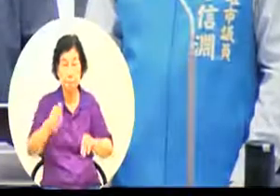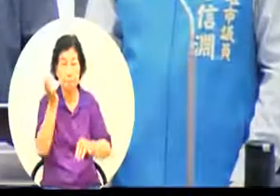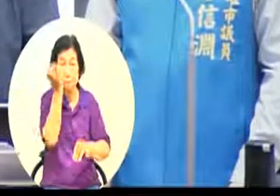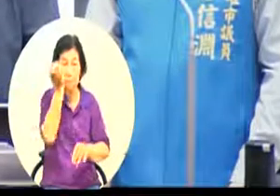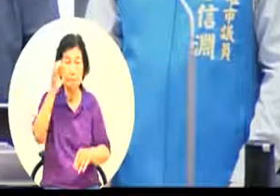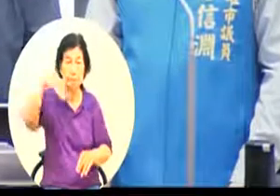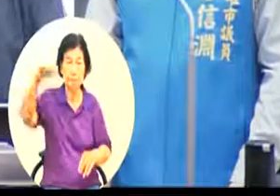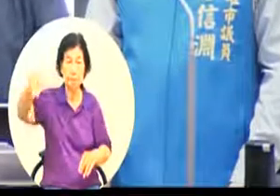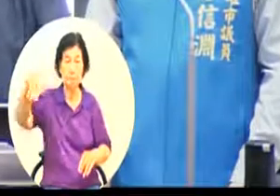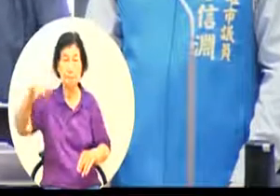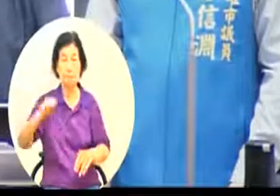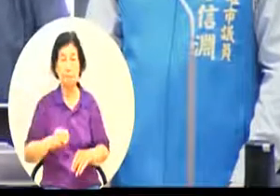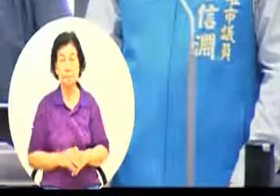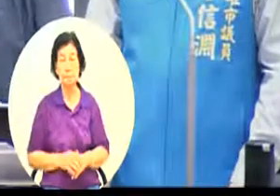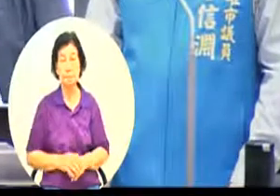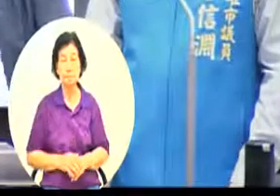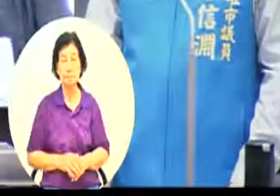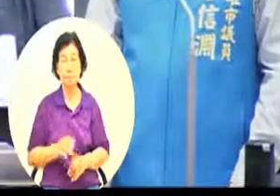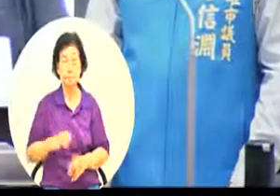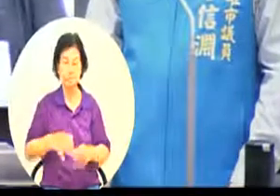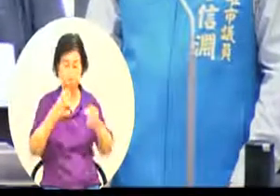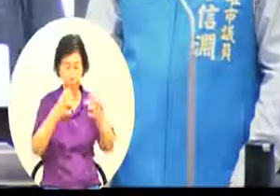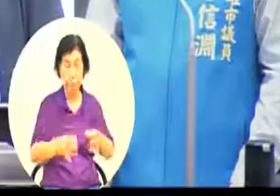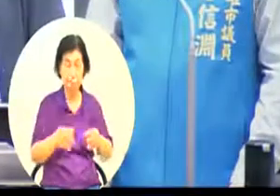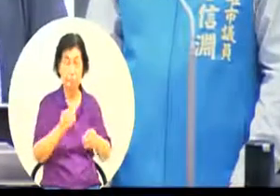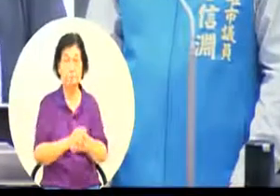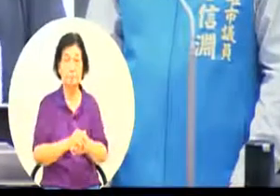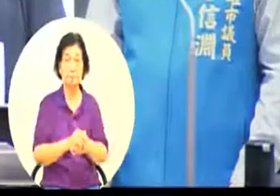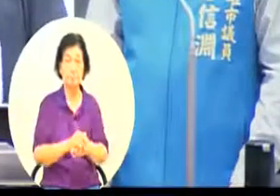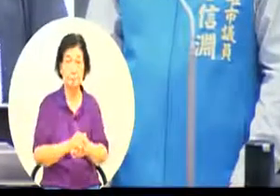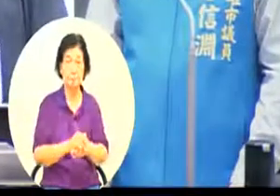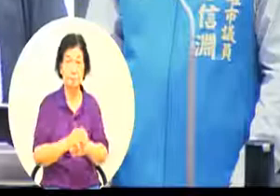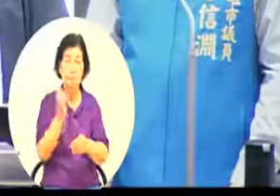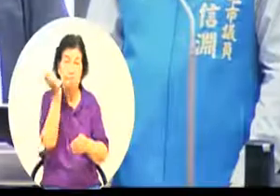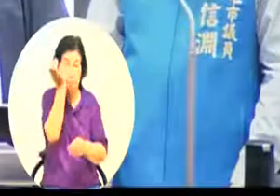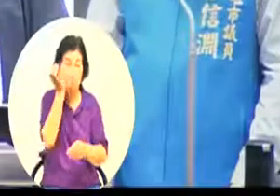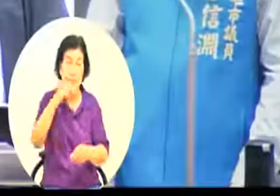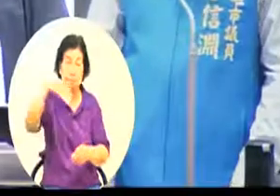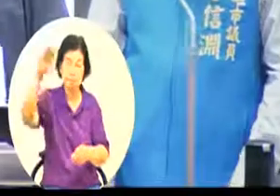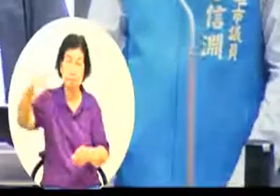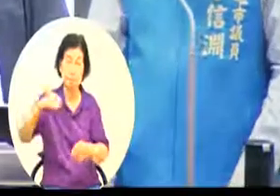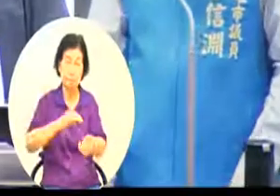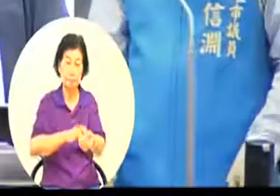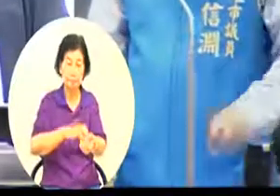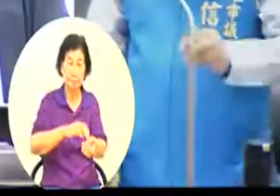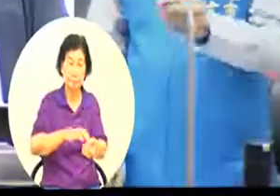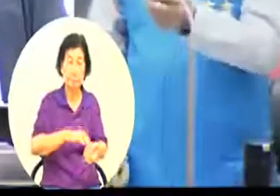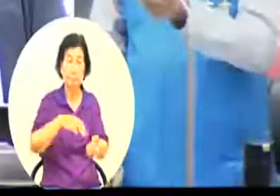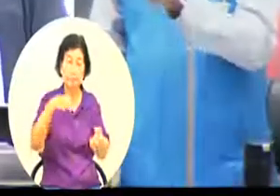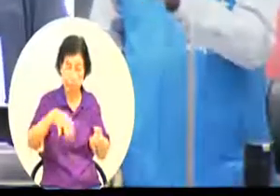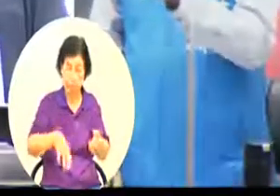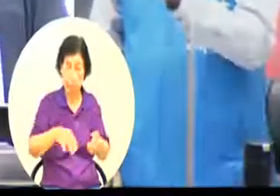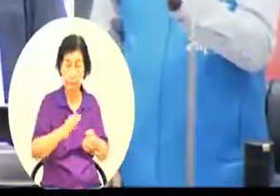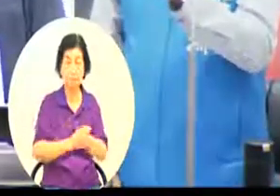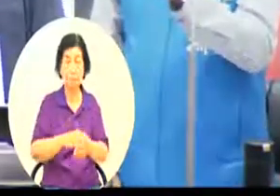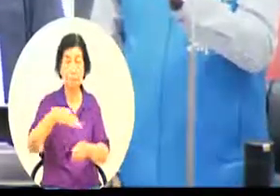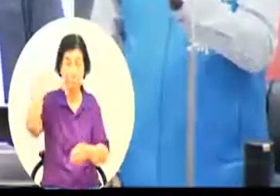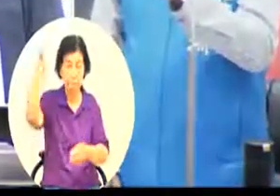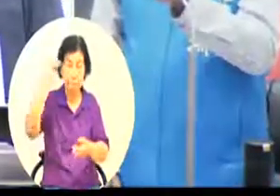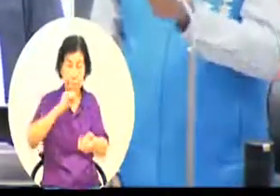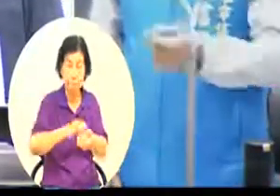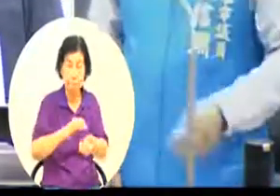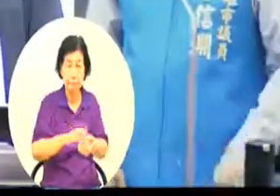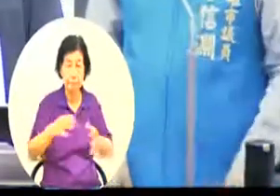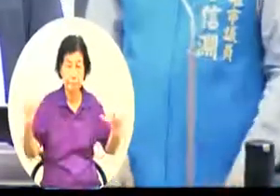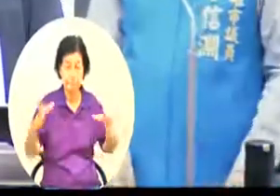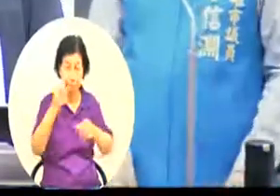所在。啊，那个地方要去工商北医，已经跟高医已经签署了。哦，那个地方也是有一